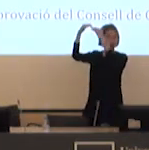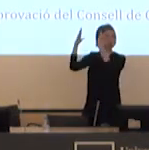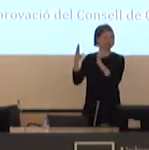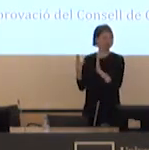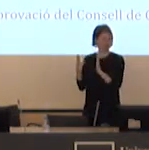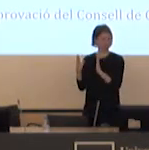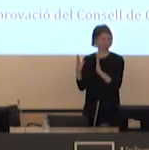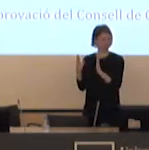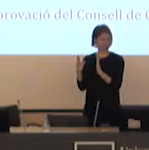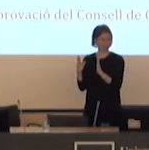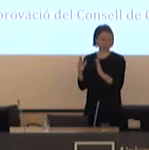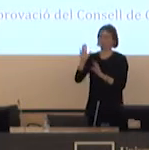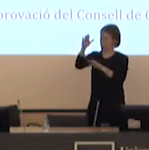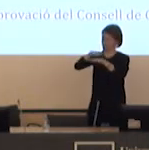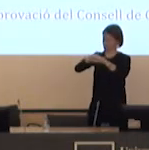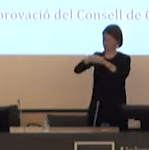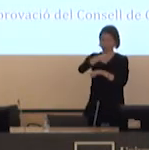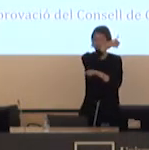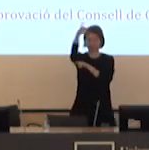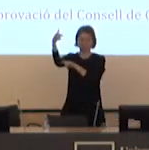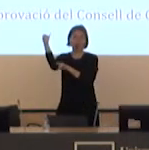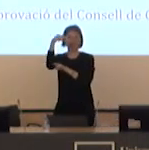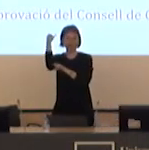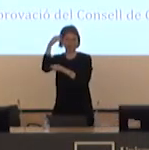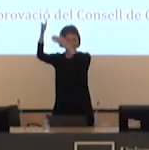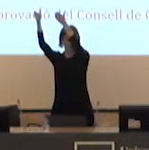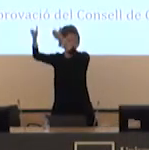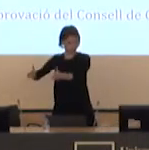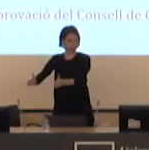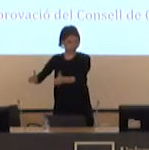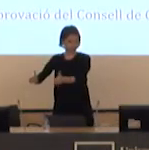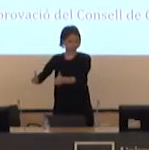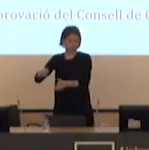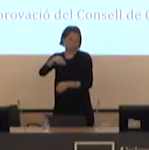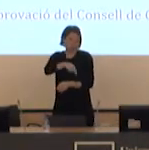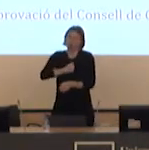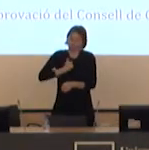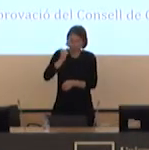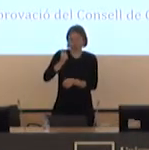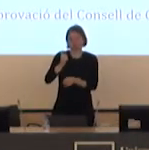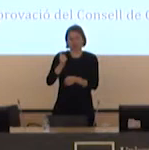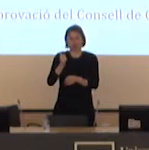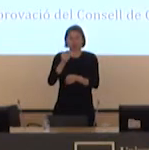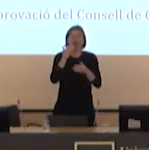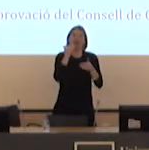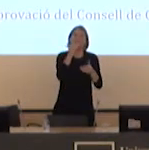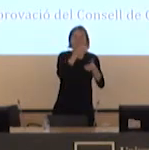primer lloc, van ser parlar amb la facultat, en primer lloc, perdó, amb la Cristina Gelpí.